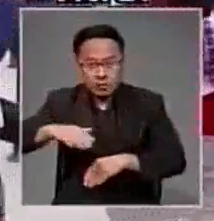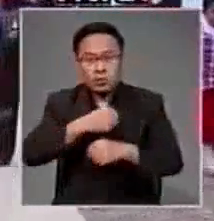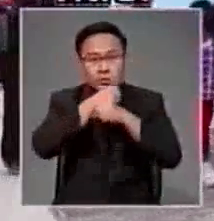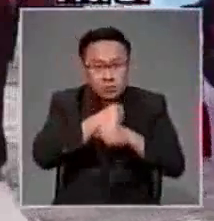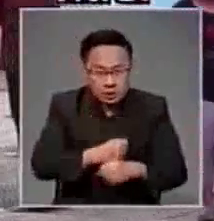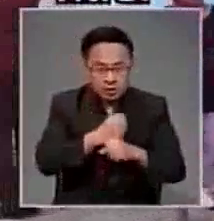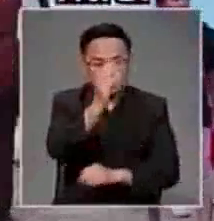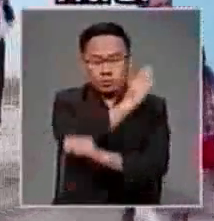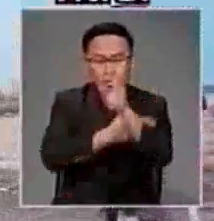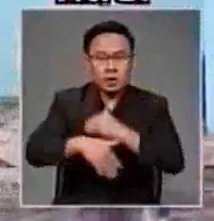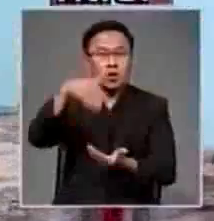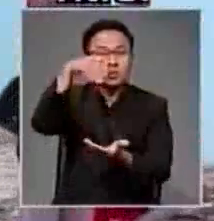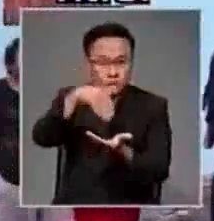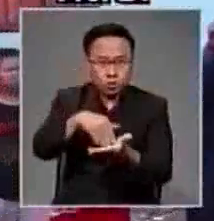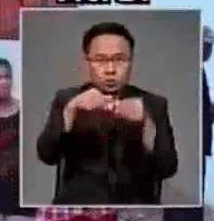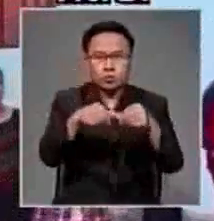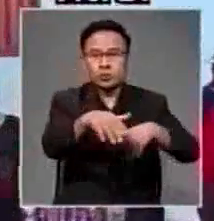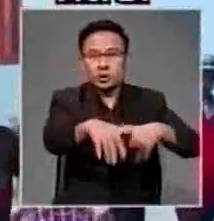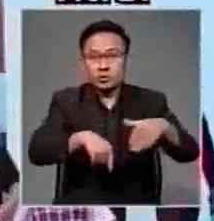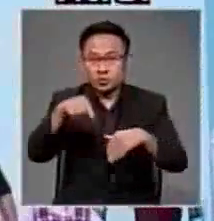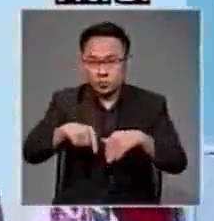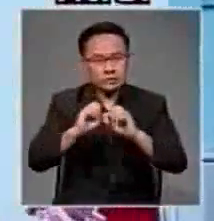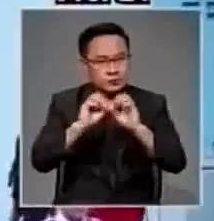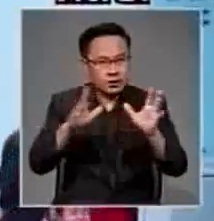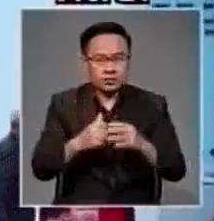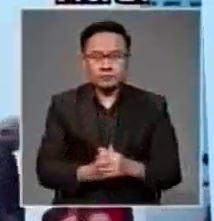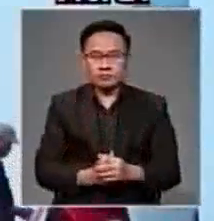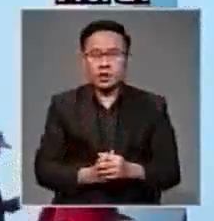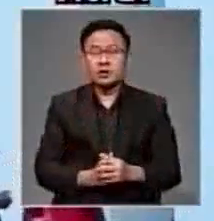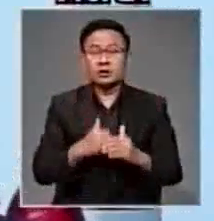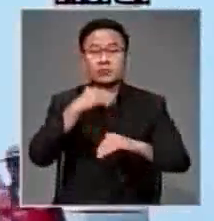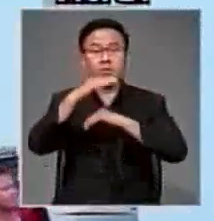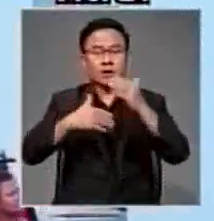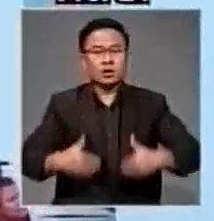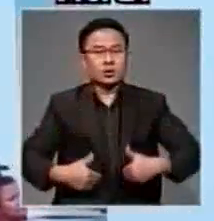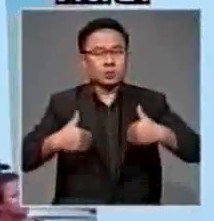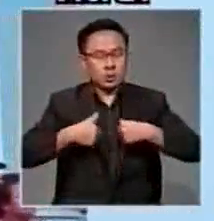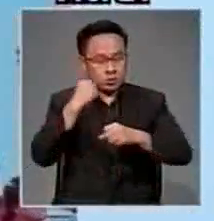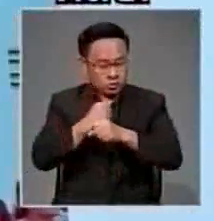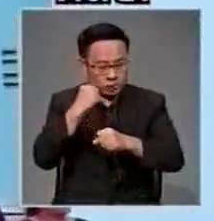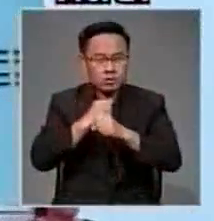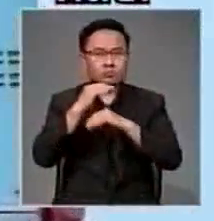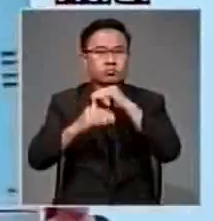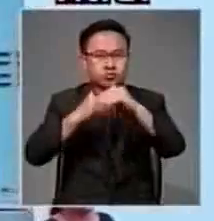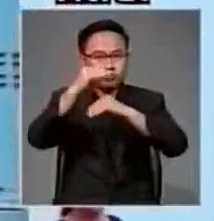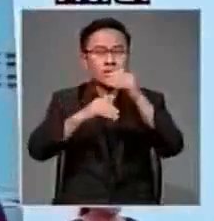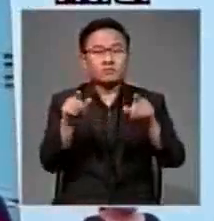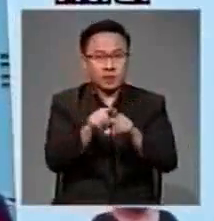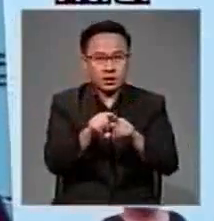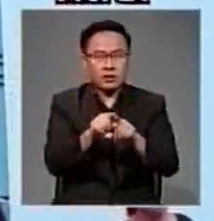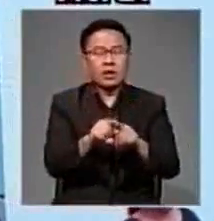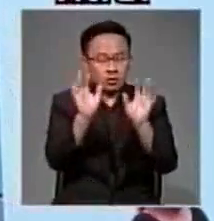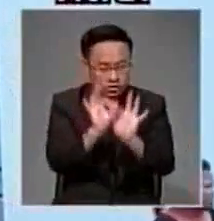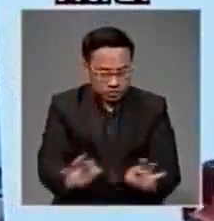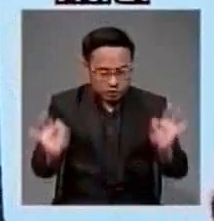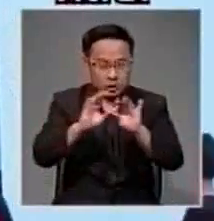ชนดูแลเรื่องเด็กผู้สูงอายุพิการศูนย์มีทั้งหมดนะครับ คือนอกจากมีบ้านมันคงเป็นของตัวเองแล้วในเรื่องของการพัฒนาคุณภ